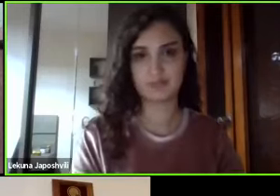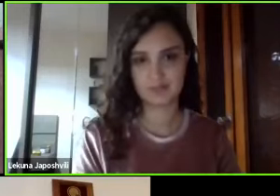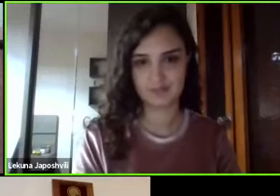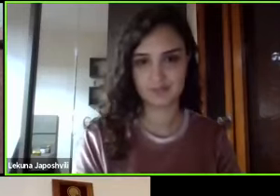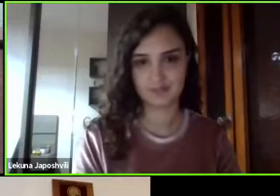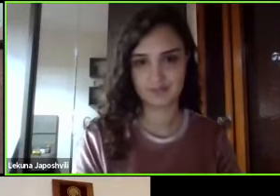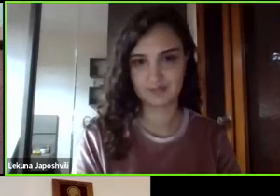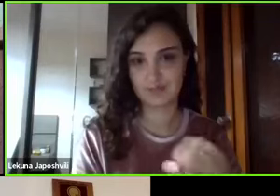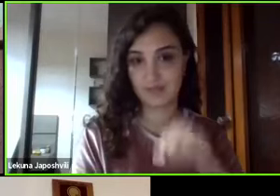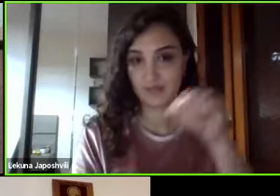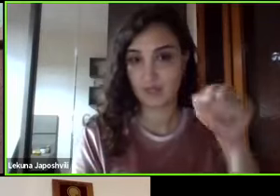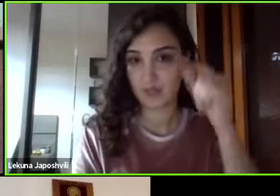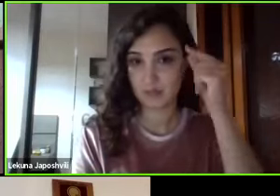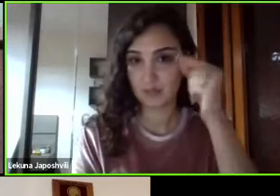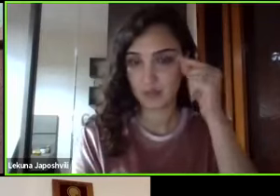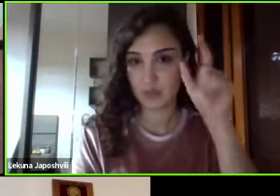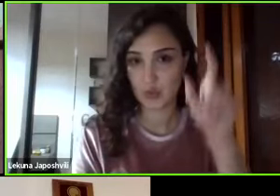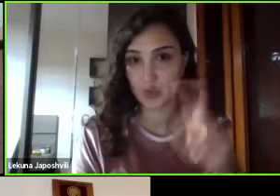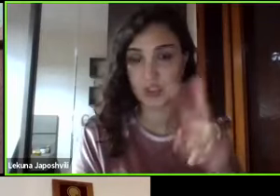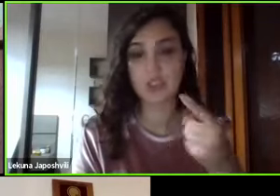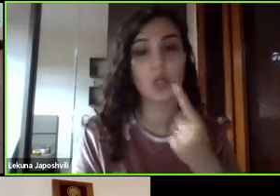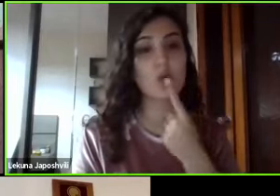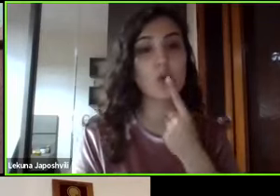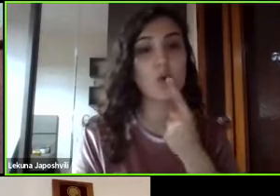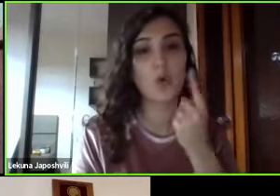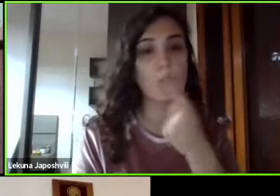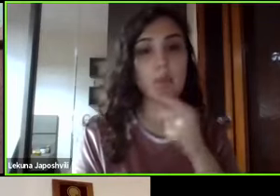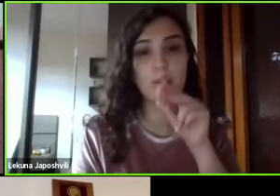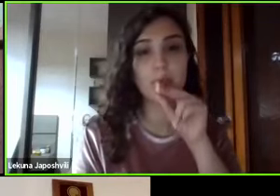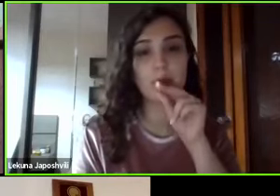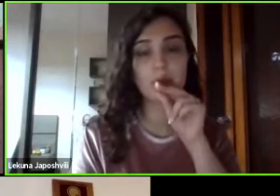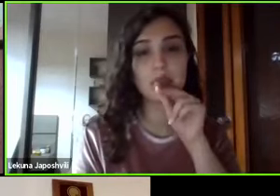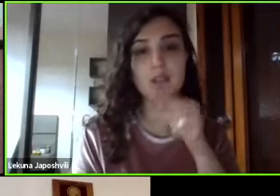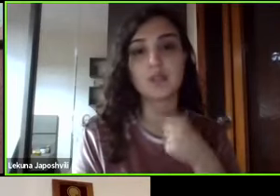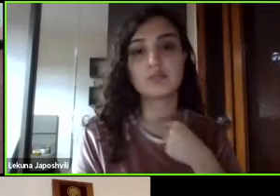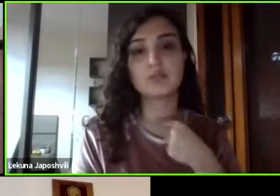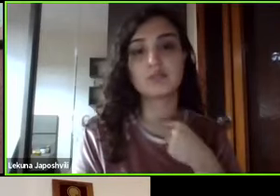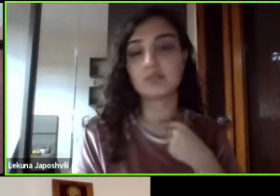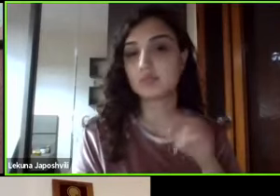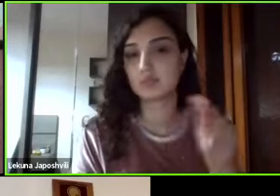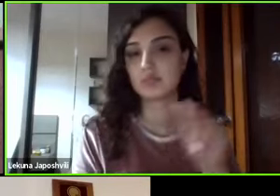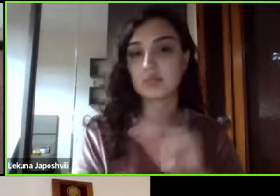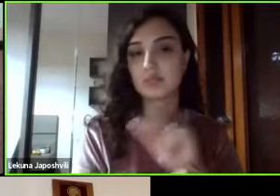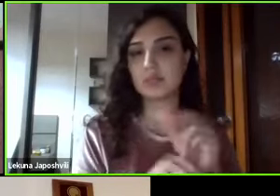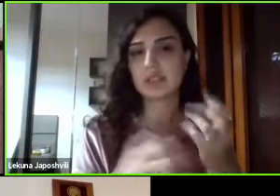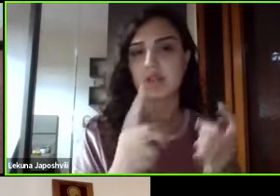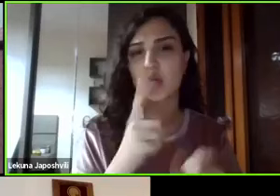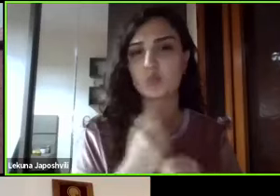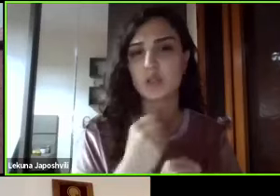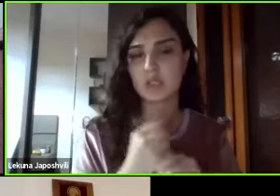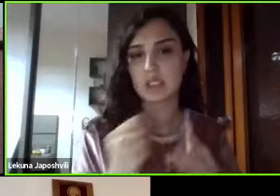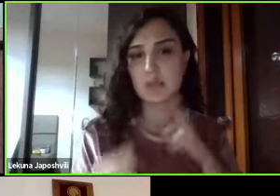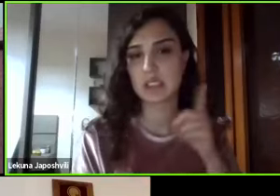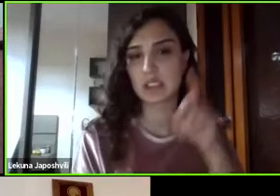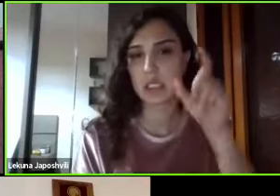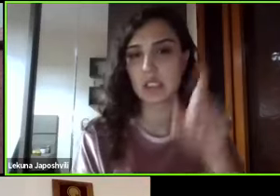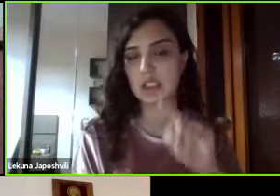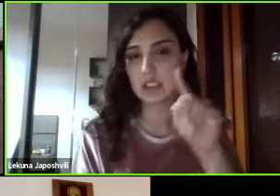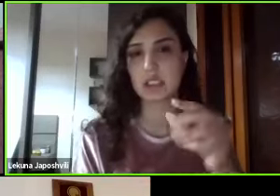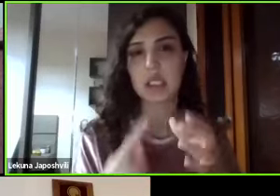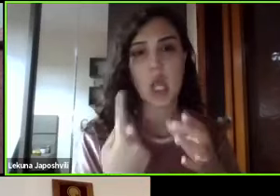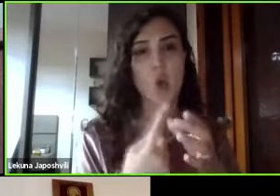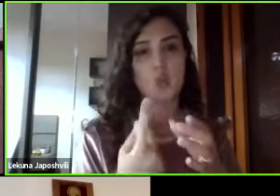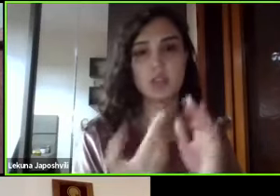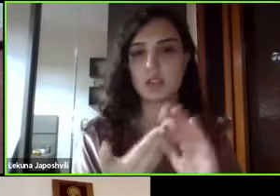მივიყვანებ ფსიქოლოგთან, ფსიქოლოგთან და ლოგოპედთან ვაპირებ მივიყვანო, კიდევ რა შეიძლება გავაკეთო? სპეციალისტთან ყავდა და აუტიზმი